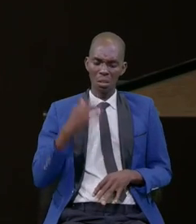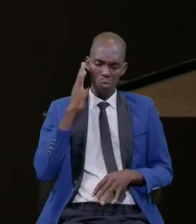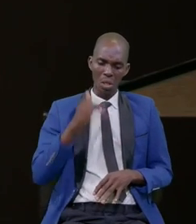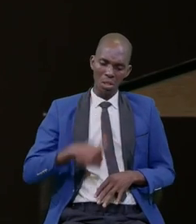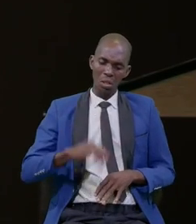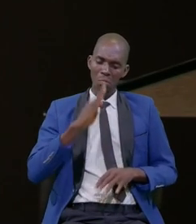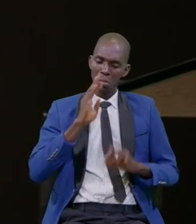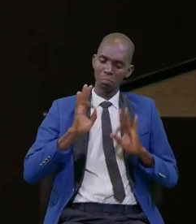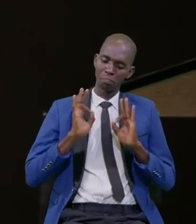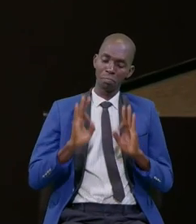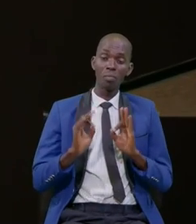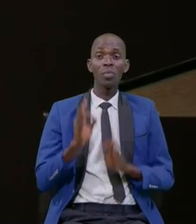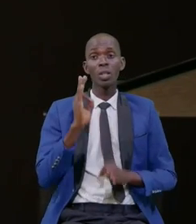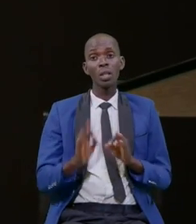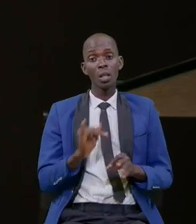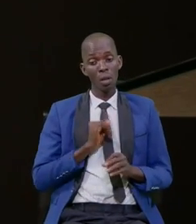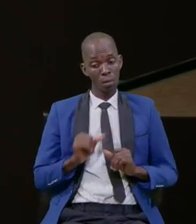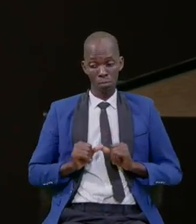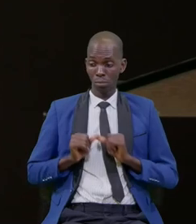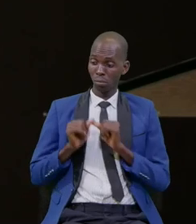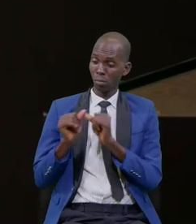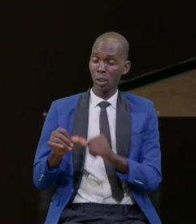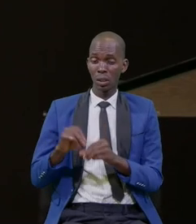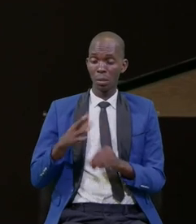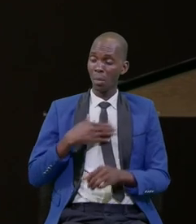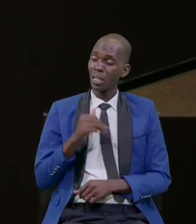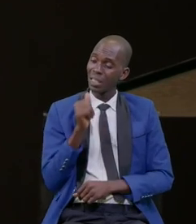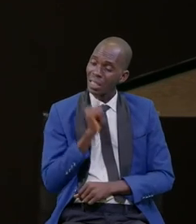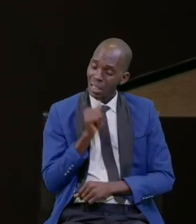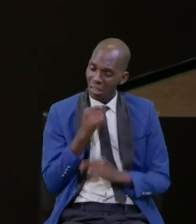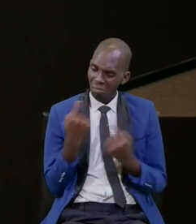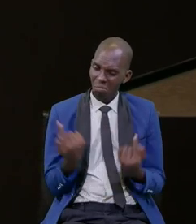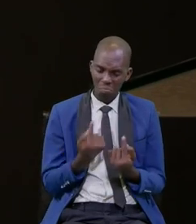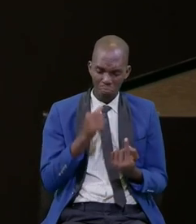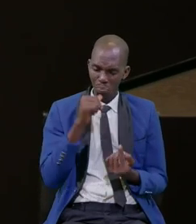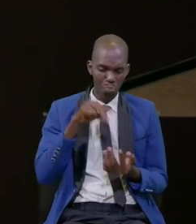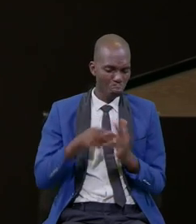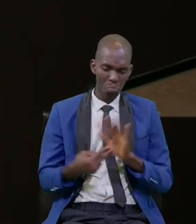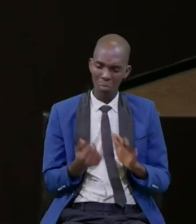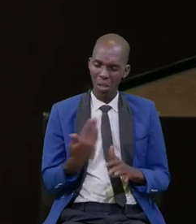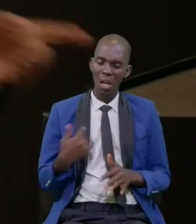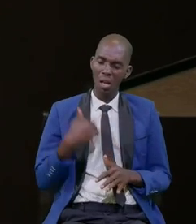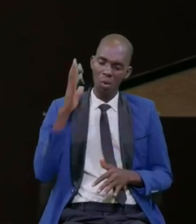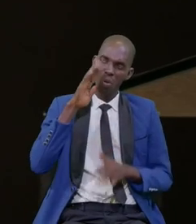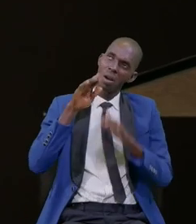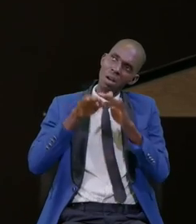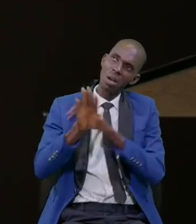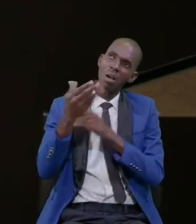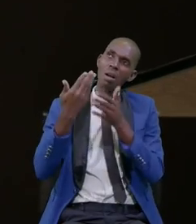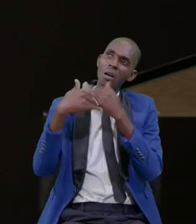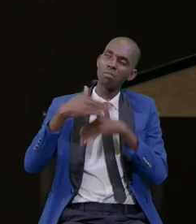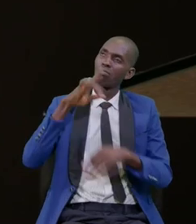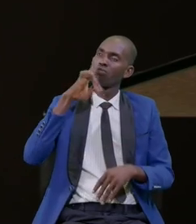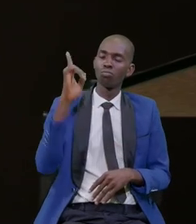état. Même si je continue dans les péchés clandestins, je vais aller au ciel. Il se